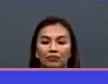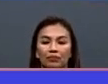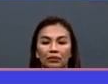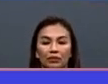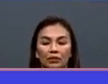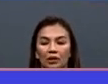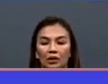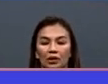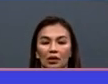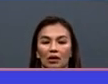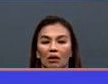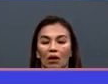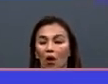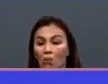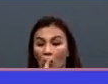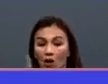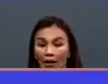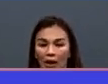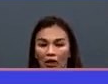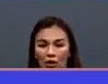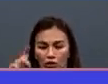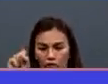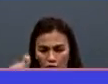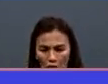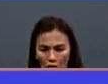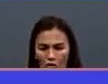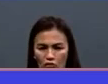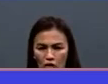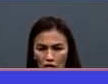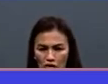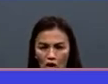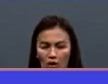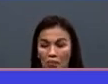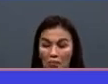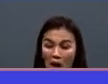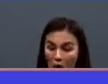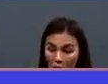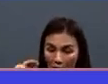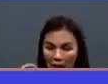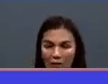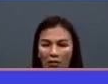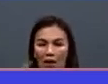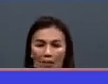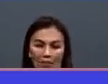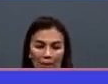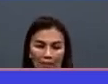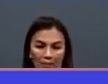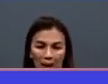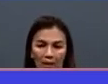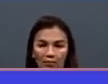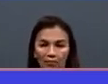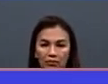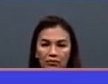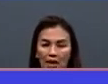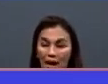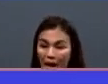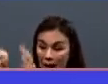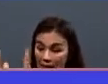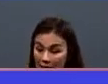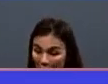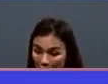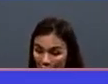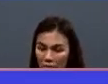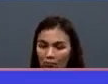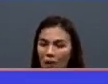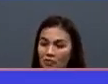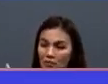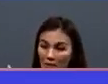อุตสาหกรรมไฮเทคแล้วก็ช่วยเปลี่ยนแปลงโครงสร้างอุตสาหกรรมไปด้วยกันส่วนฟากฝั่งรัฐมนตรีอวนะคะท่านก็บอก